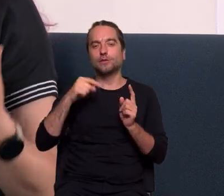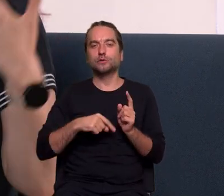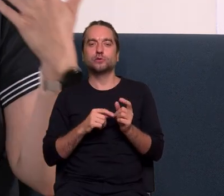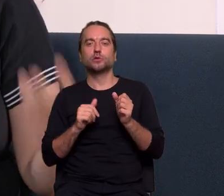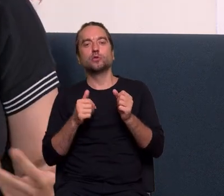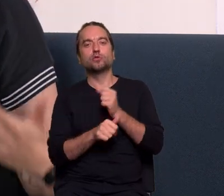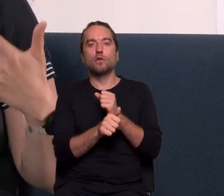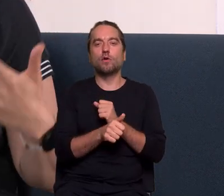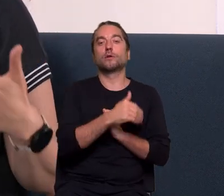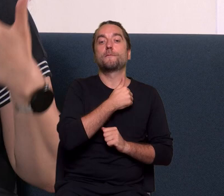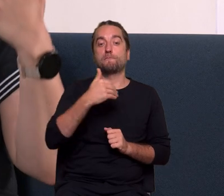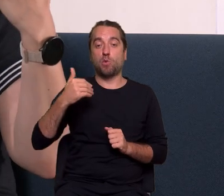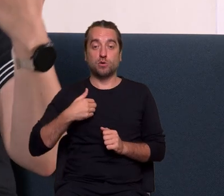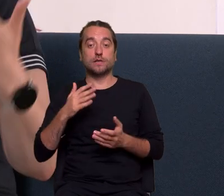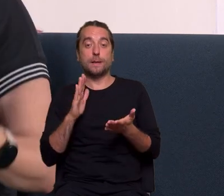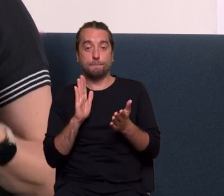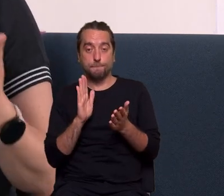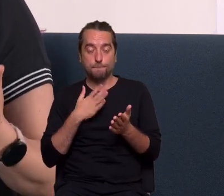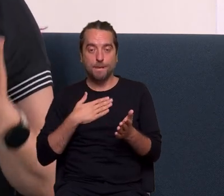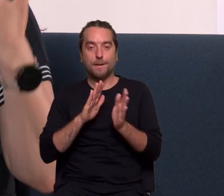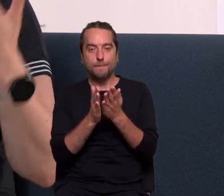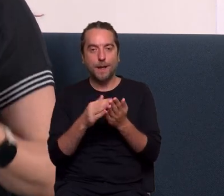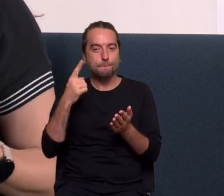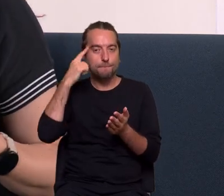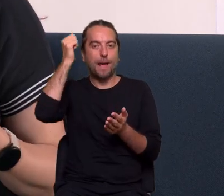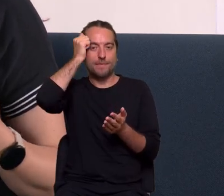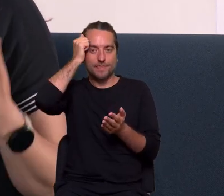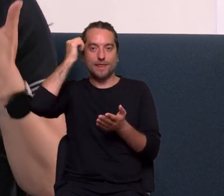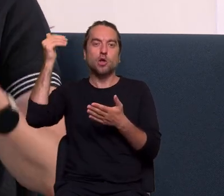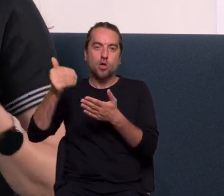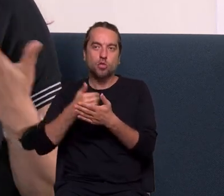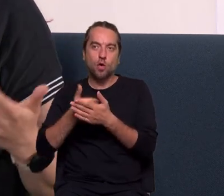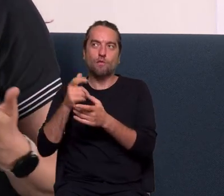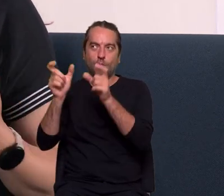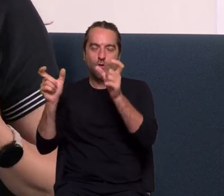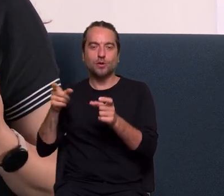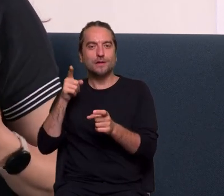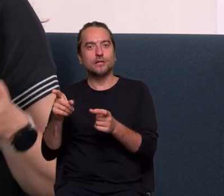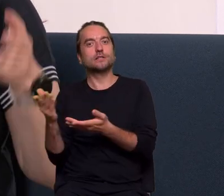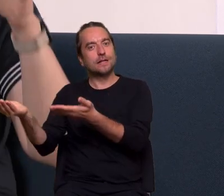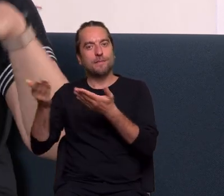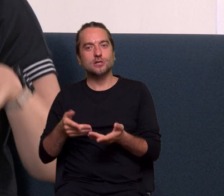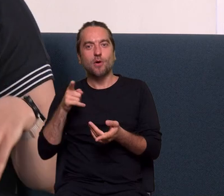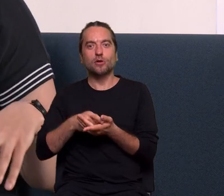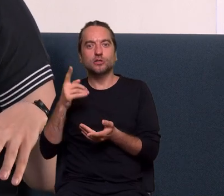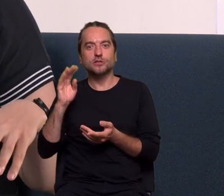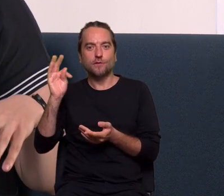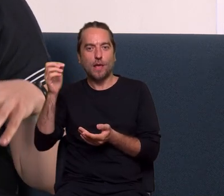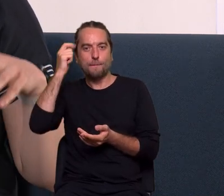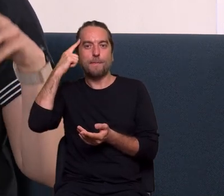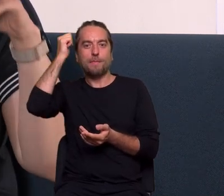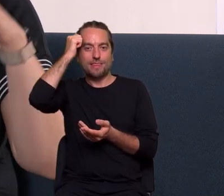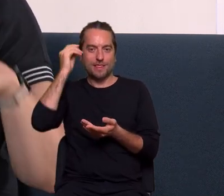mamy bardzo dużo pamiętników, tak? To znaczy nowych przybyszy zachęcano też do tego, żeby pisali i wysyłali swoje wspomnienia na konkurs. W Czechosłowacji tego nie